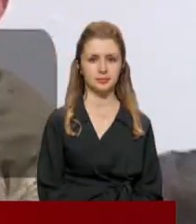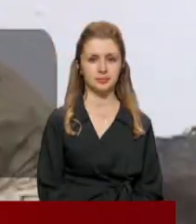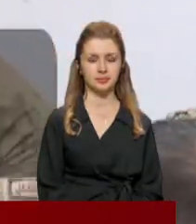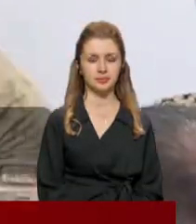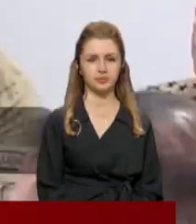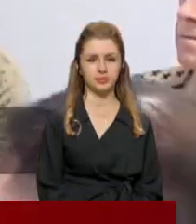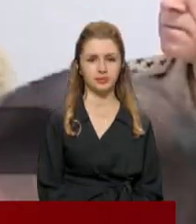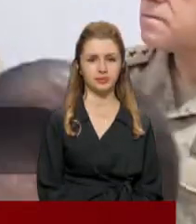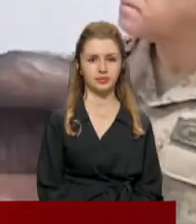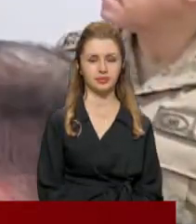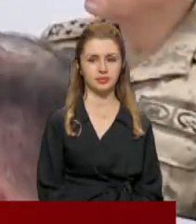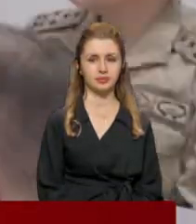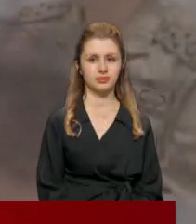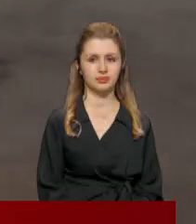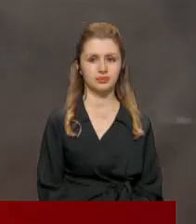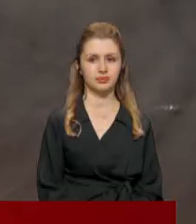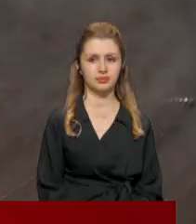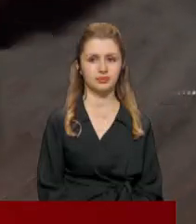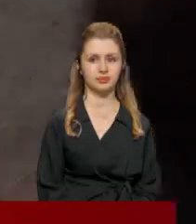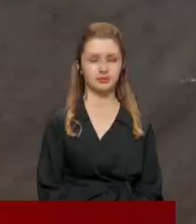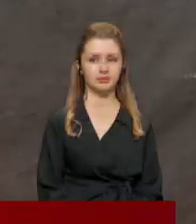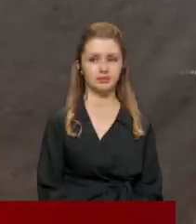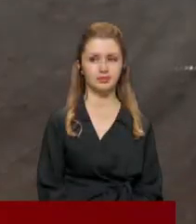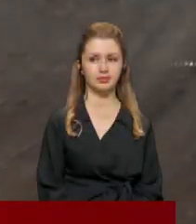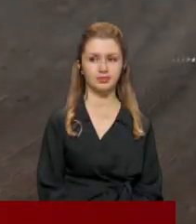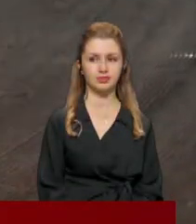etmek bir inancın neticesidir.